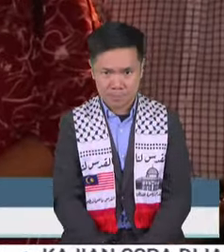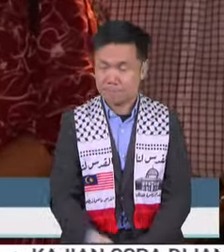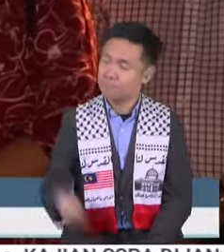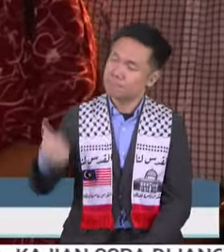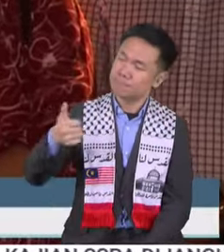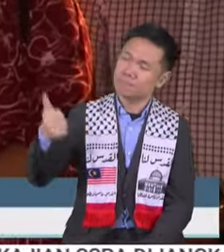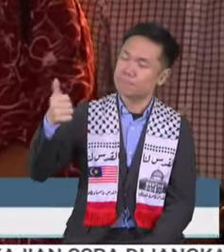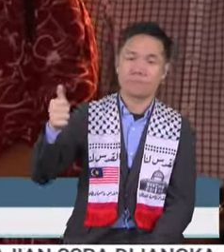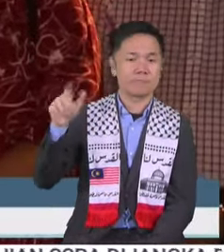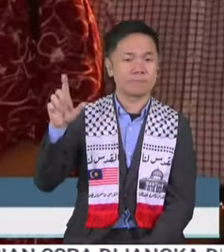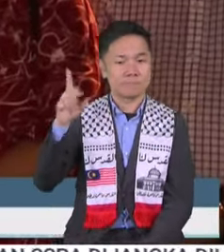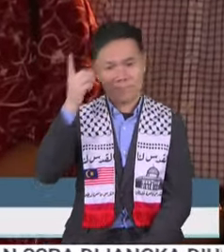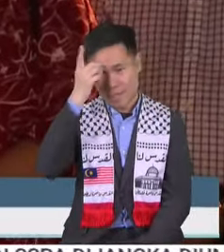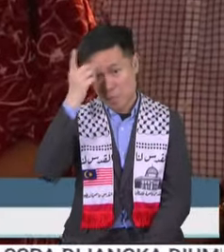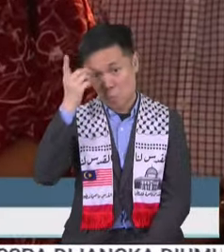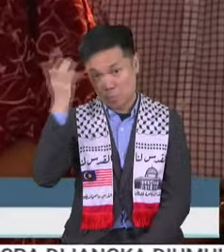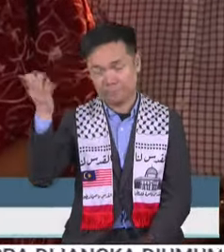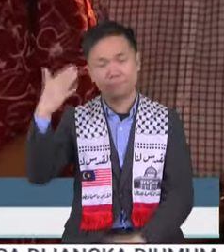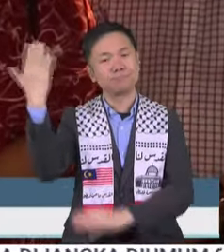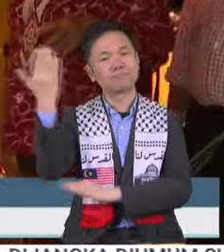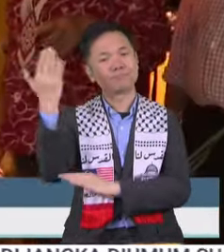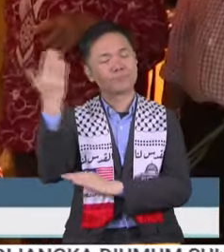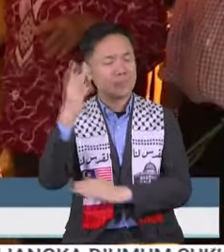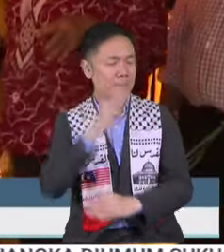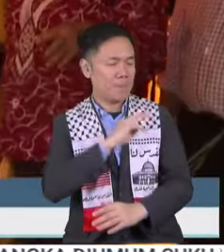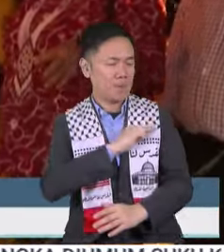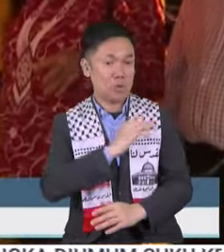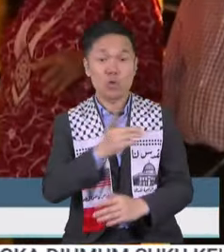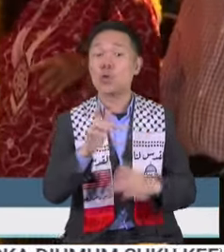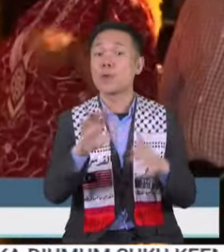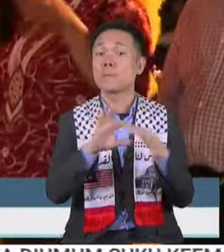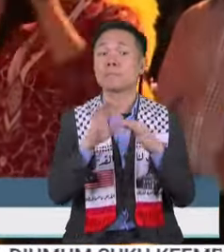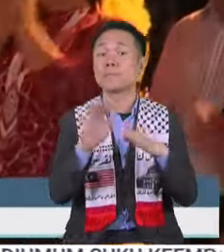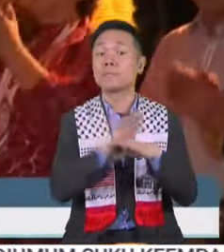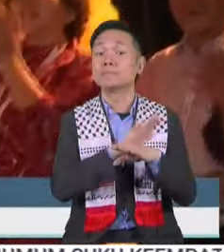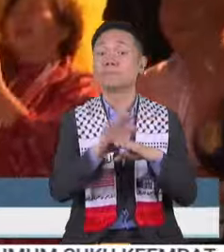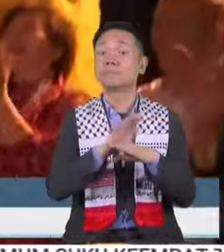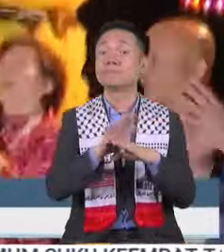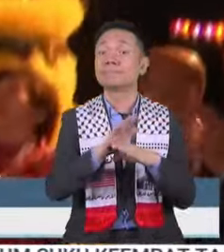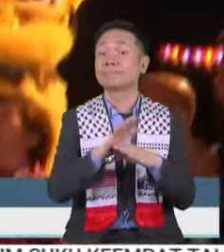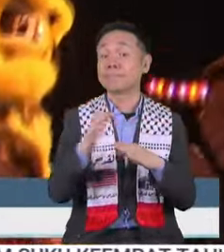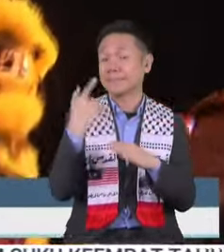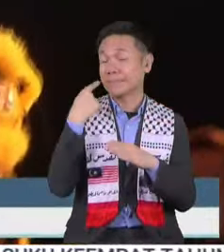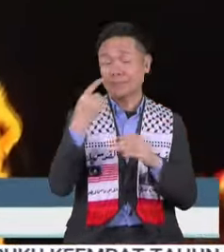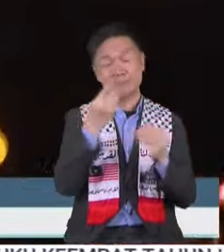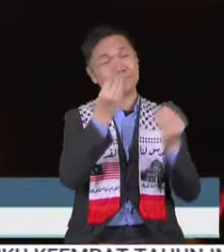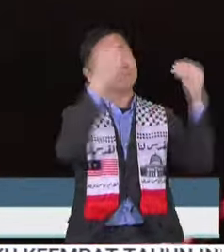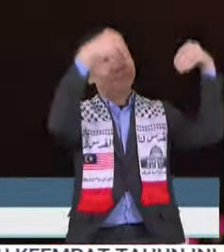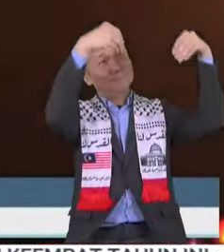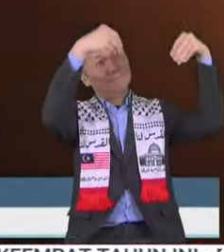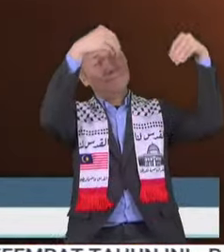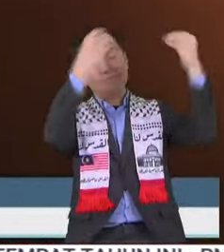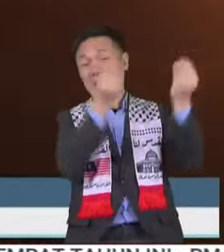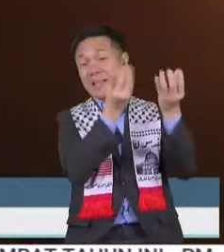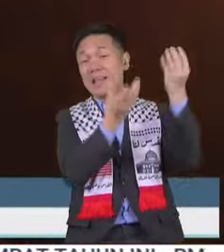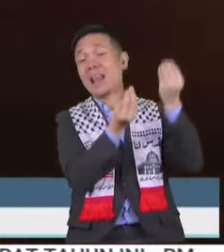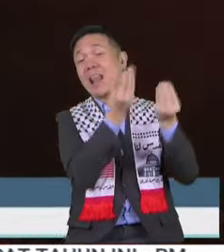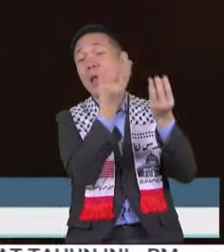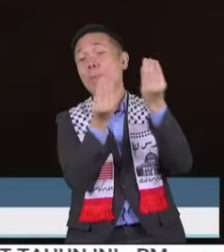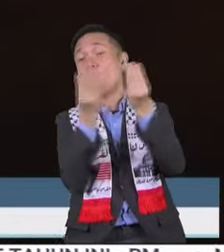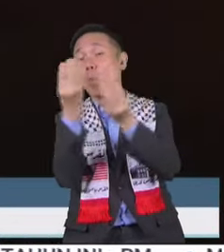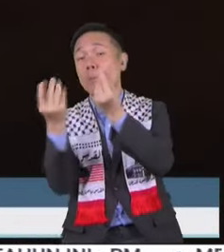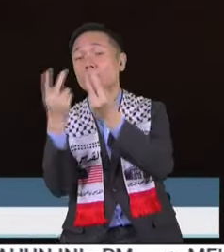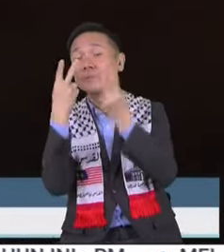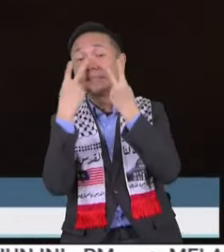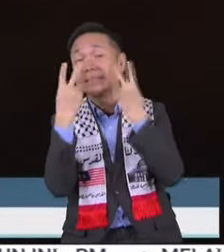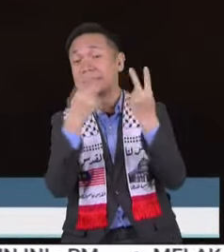Dato' Iwan yang juga Menteri Pembangunan Usahawan dan Koperasi menyatakan demikian pada Majlis Pelancaran Lampu Tanglung sempena Tahun Baru Cina di